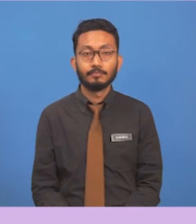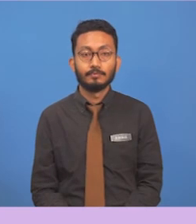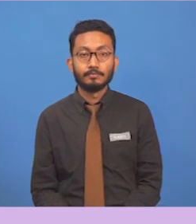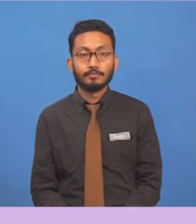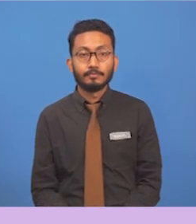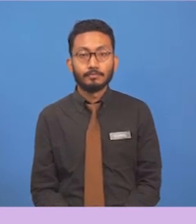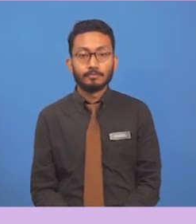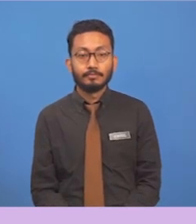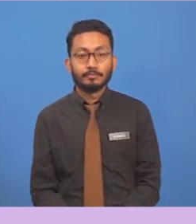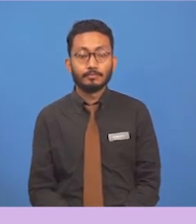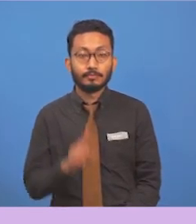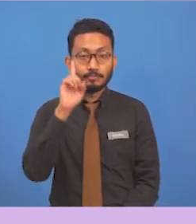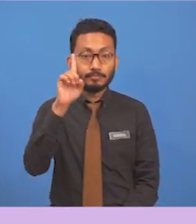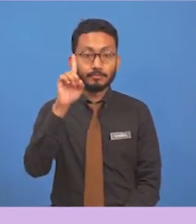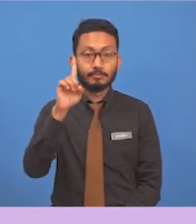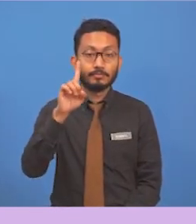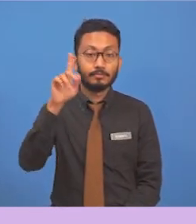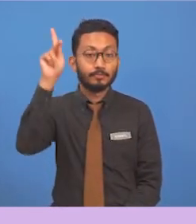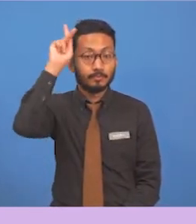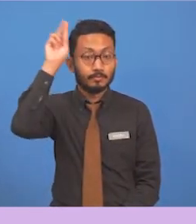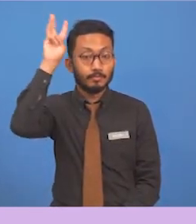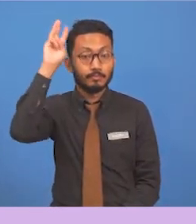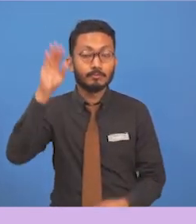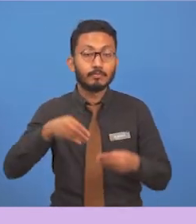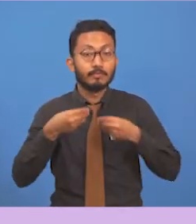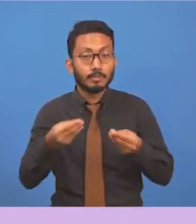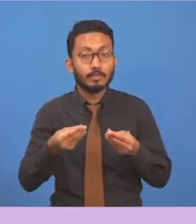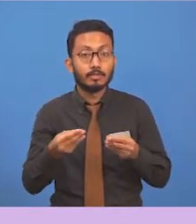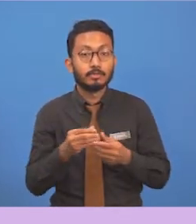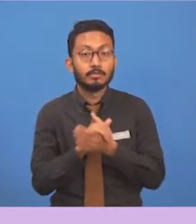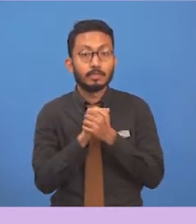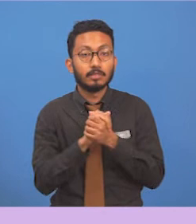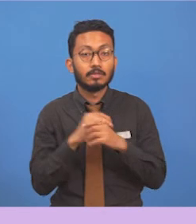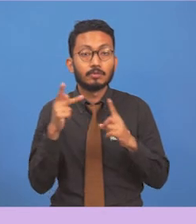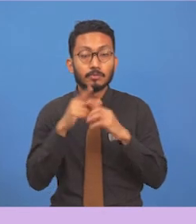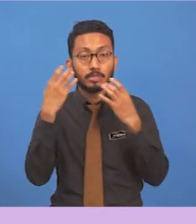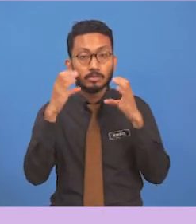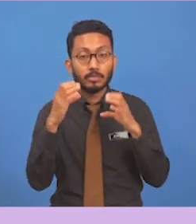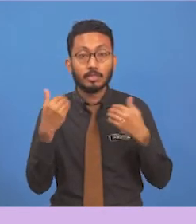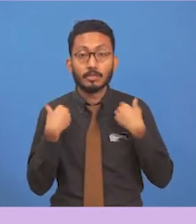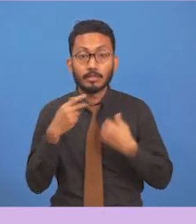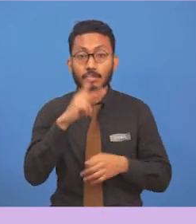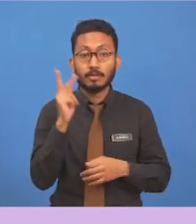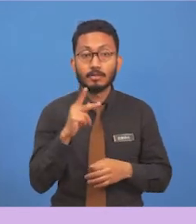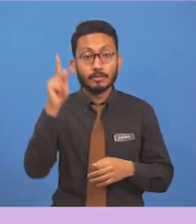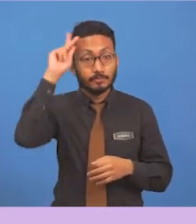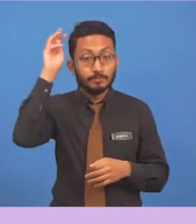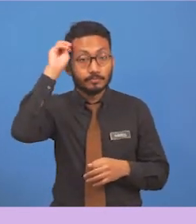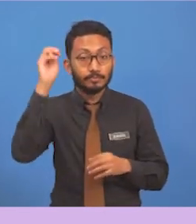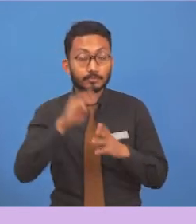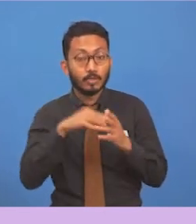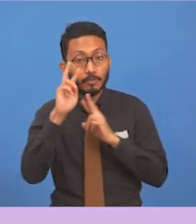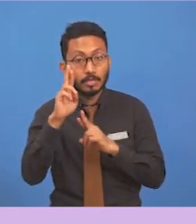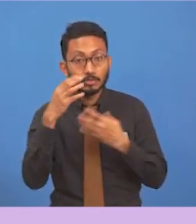fir1 kiwi memberikan salam kepada ceguk Adakah qw menghormati ceguk